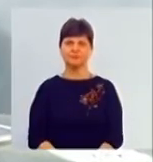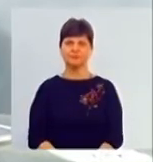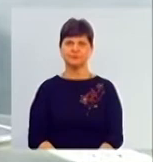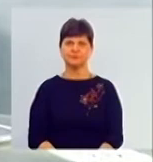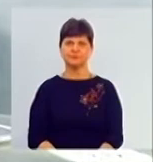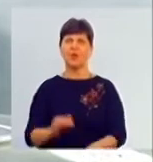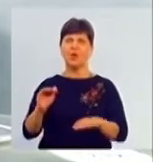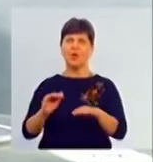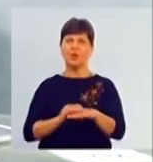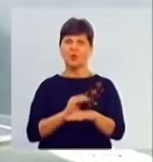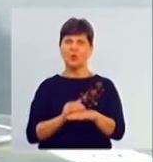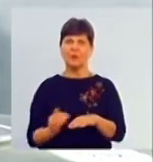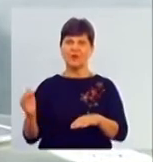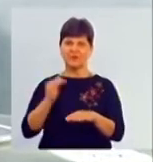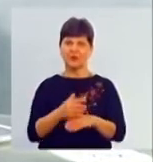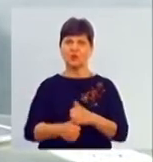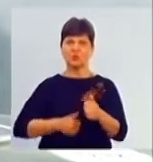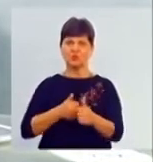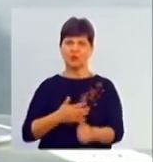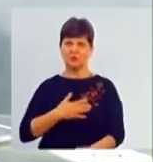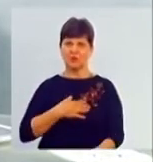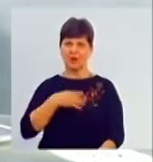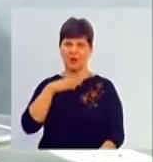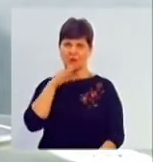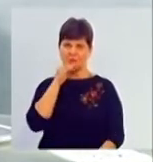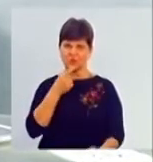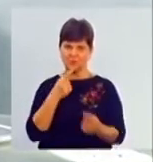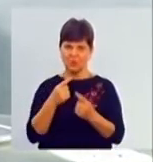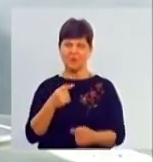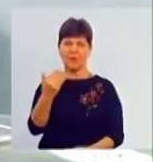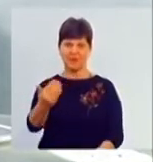Доброго вечора, долучайтеся до нашої розмови, ми вас чуємо.